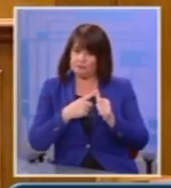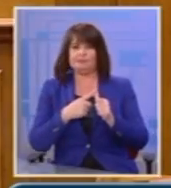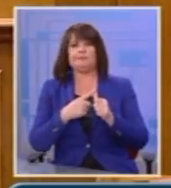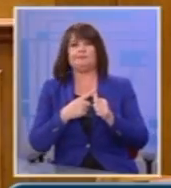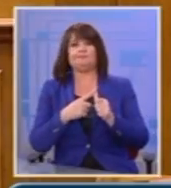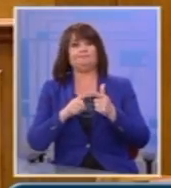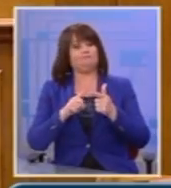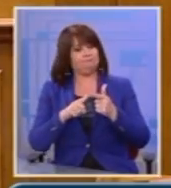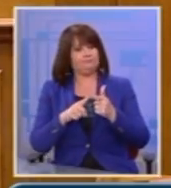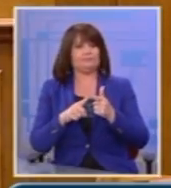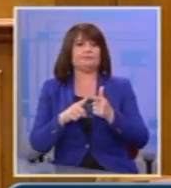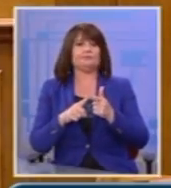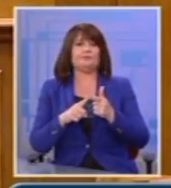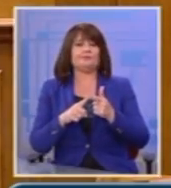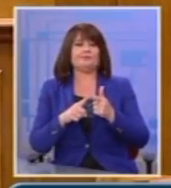Έχουμε